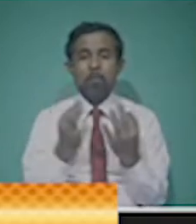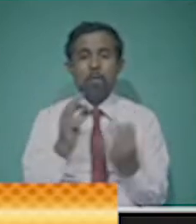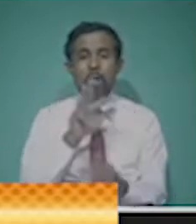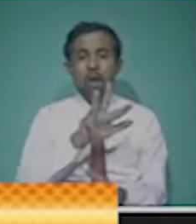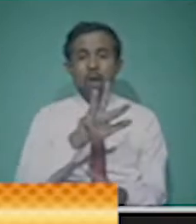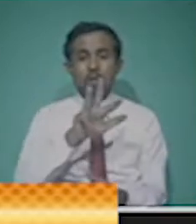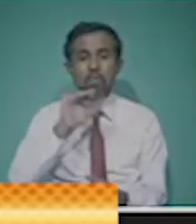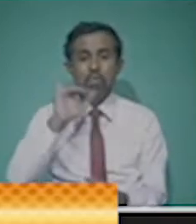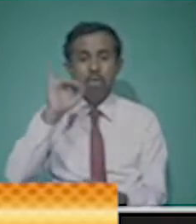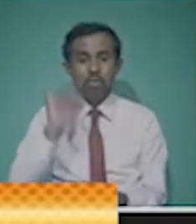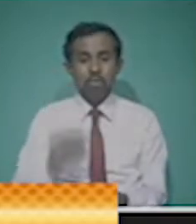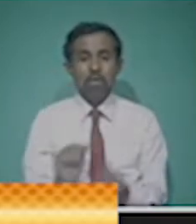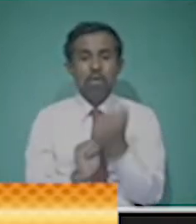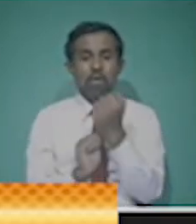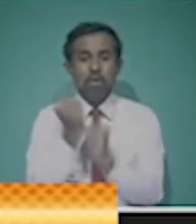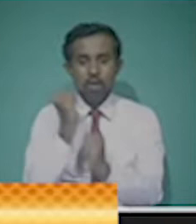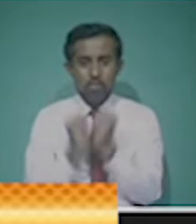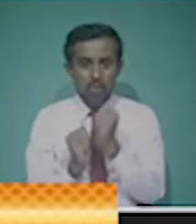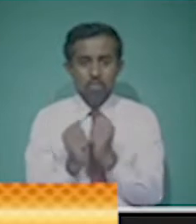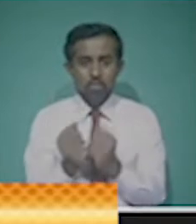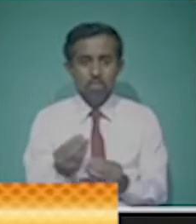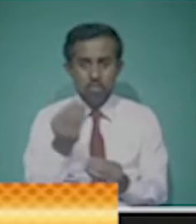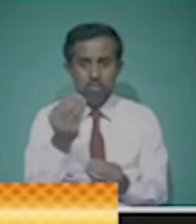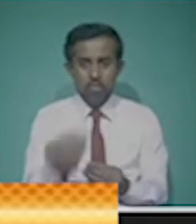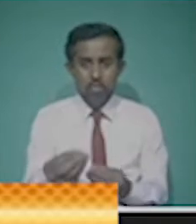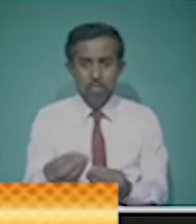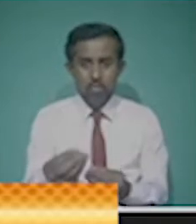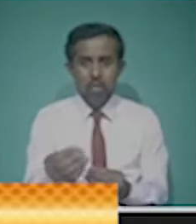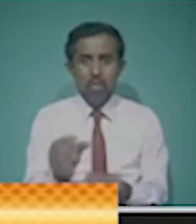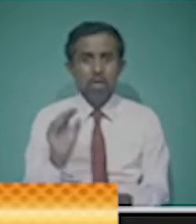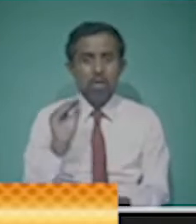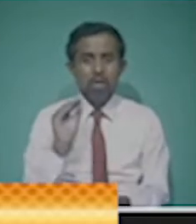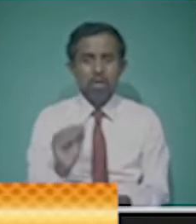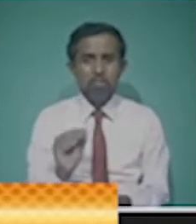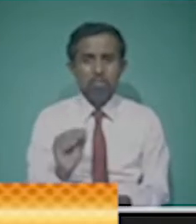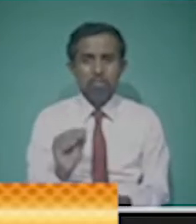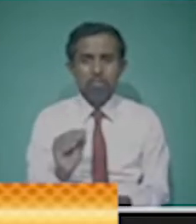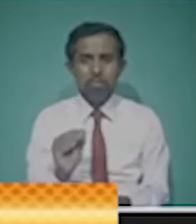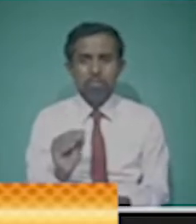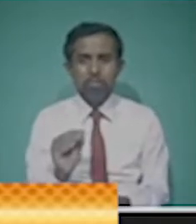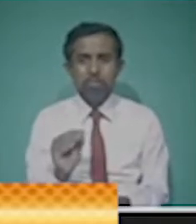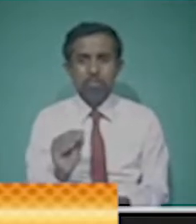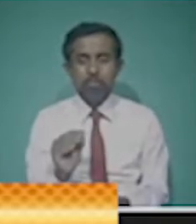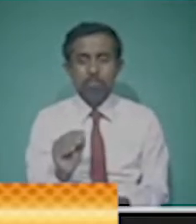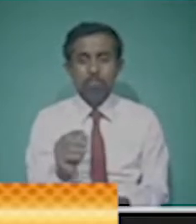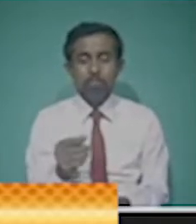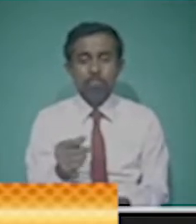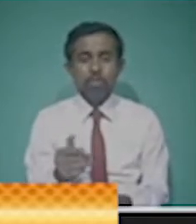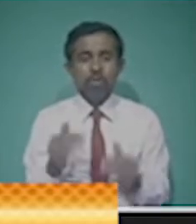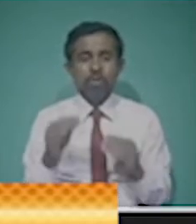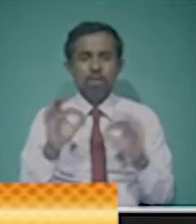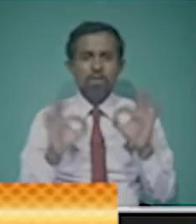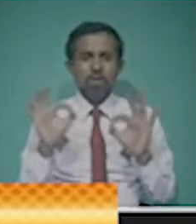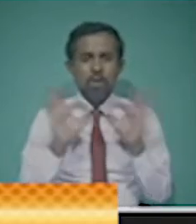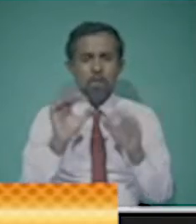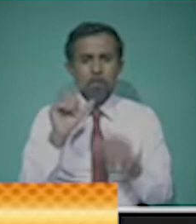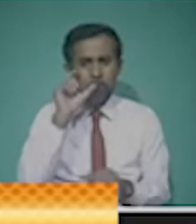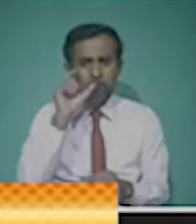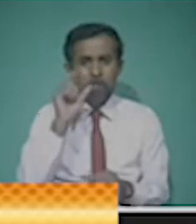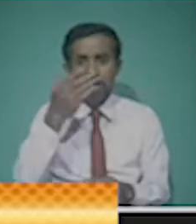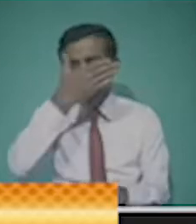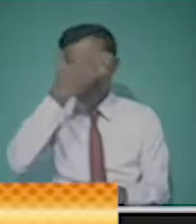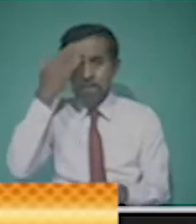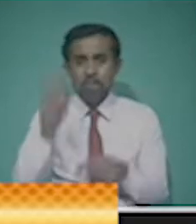மட்டுமே பெருந்தோட்ட மக்களாக காணப்படுகிறார்கள். அதே போல பதுளை மாவட்டத்திலே 75,000 குடும்பங்களுக்கு கொரோனா சமூர்த்தி